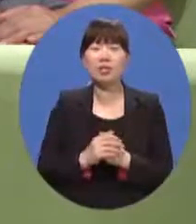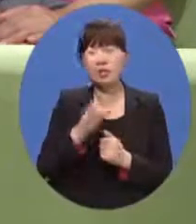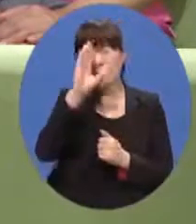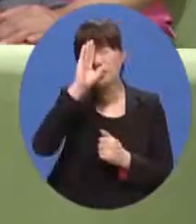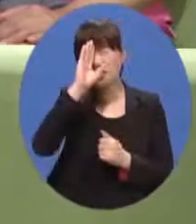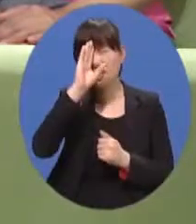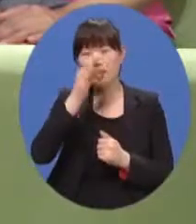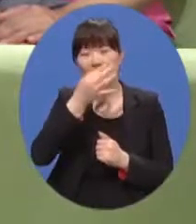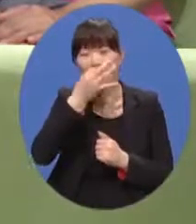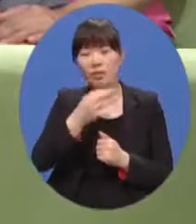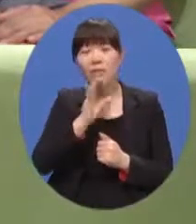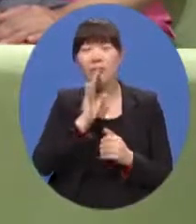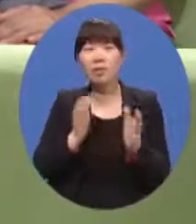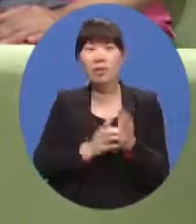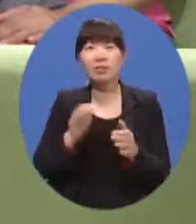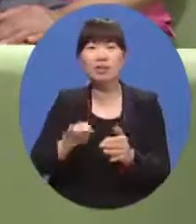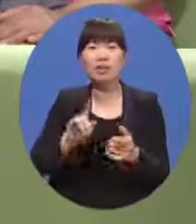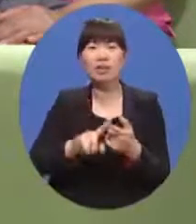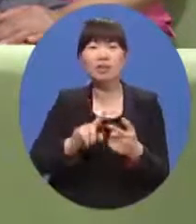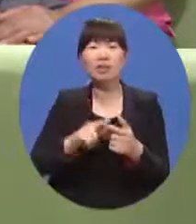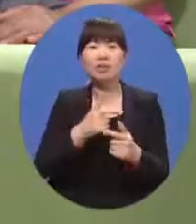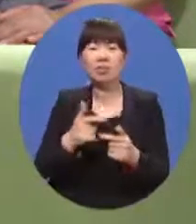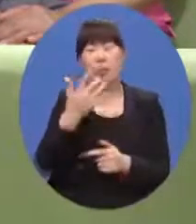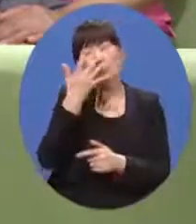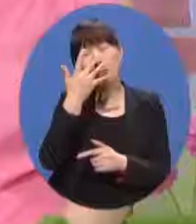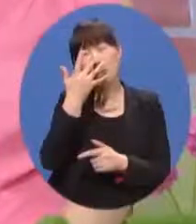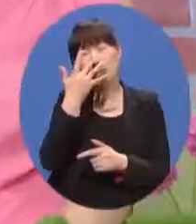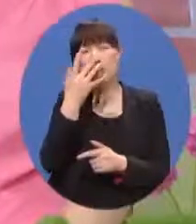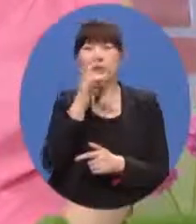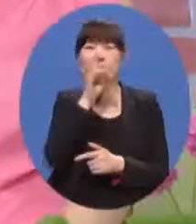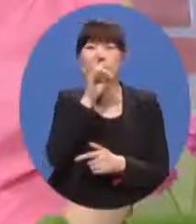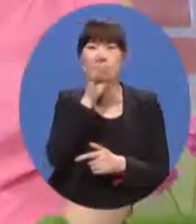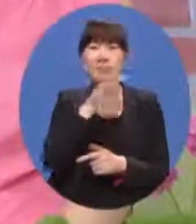힘들 가고 있는데도 또 거기에 너무 둔감하셔도 안 된다라고 볼 수 있겠죠. 네.